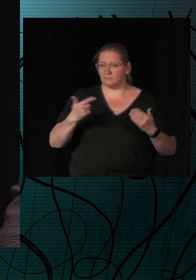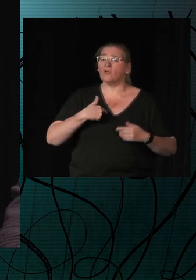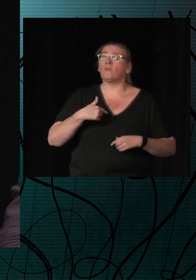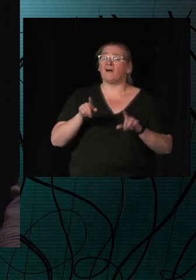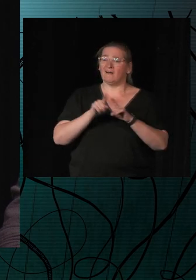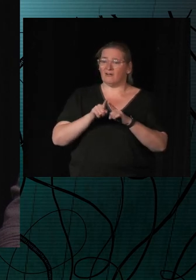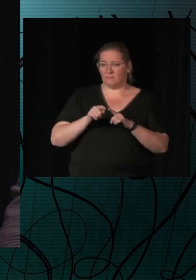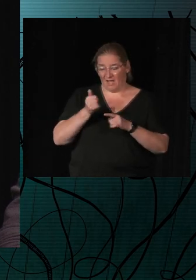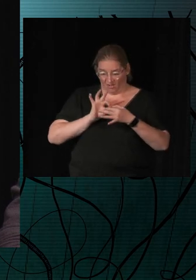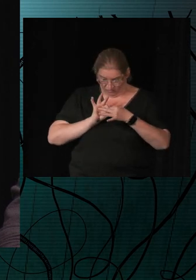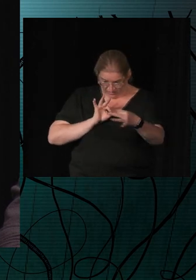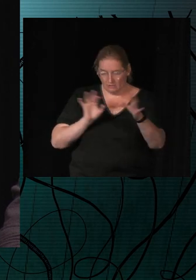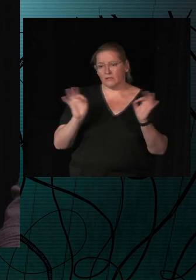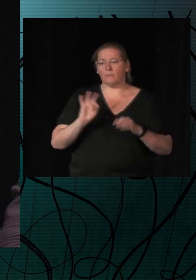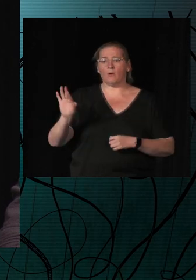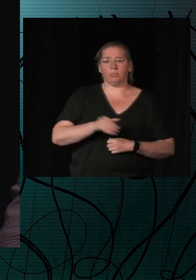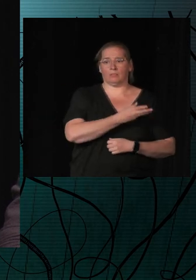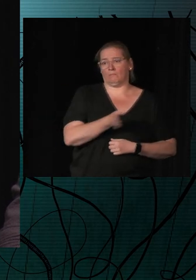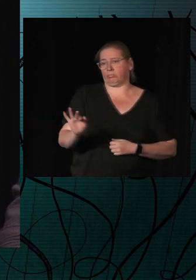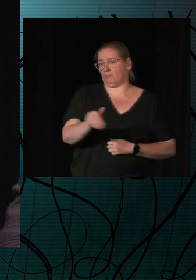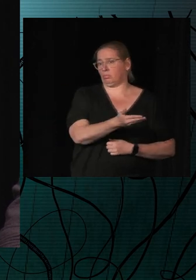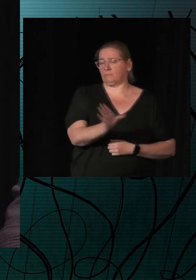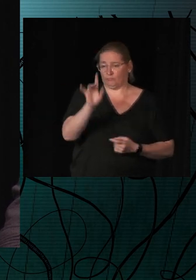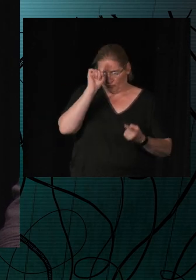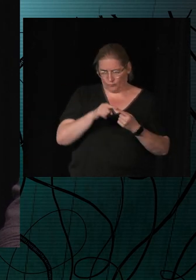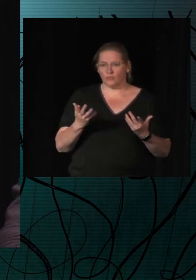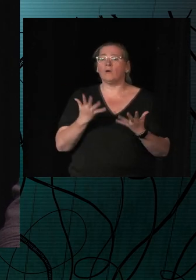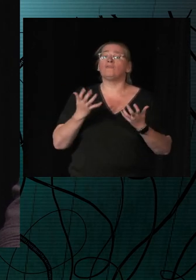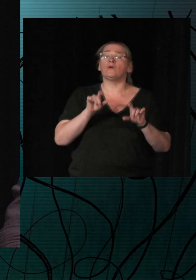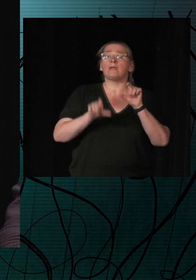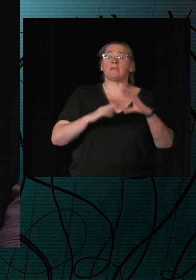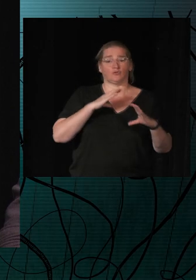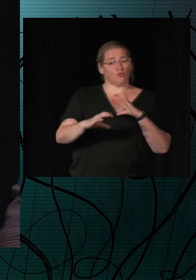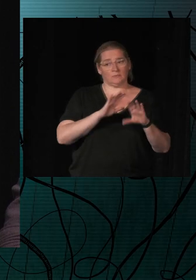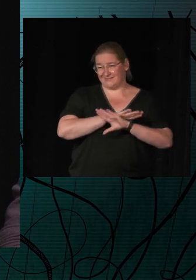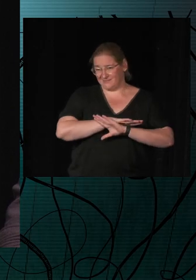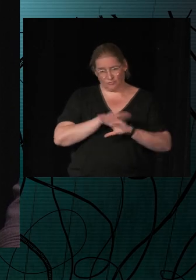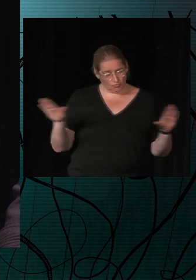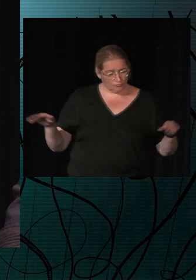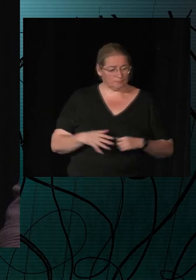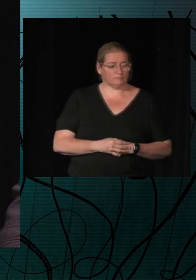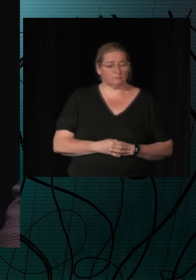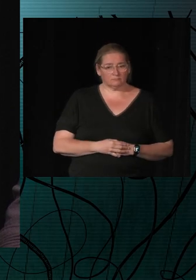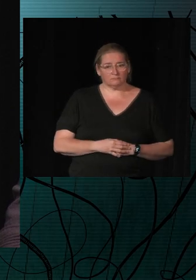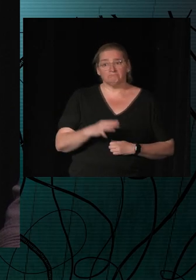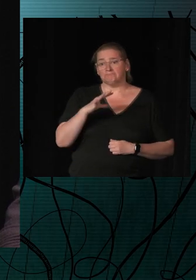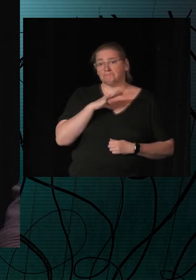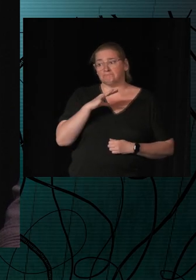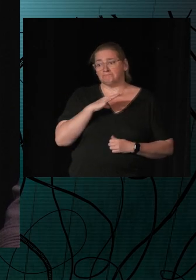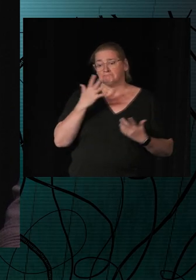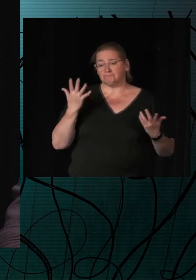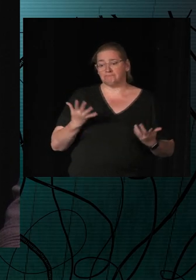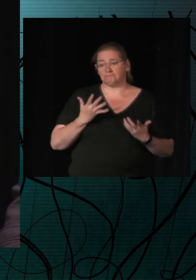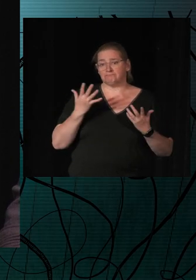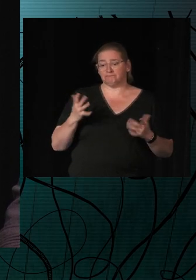fais c'est-à-dire que en fait le le but initial c'est toujours de communiquer avec les gens donc en fait il y a des choses qui